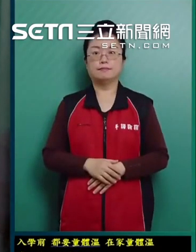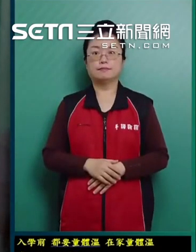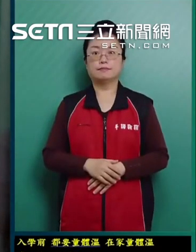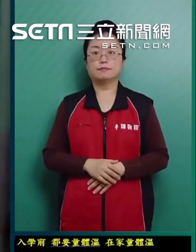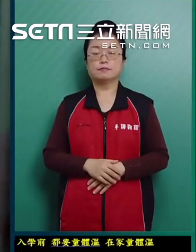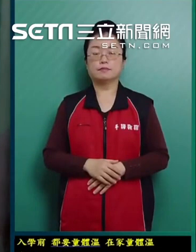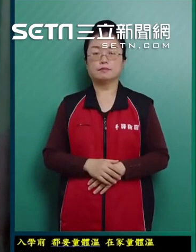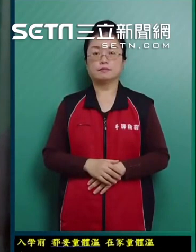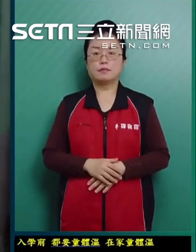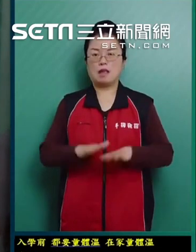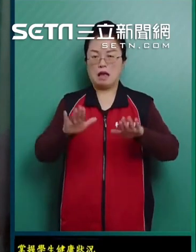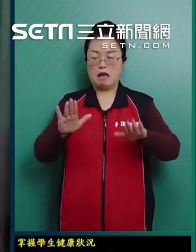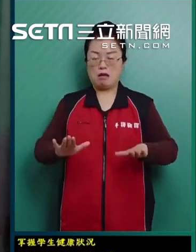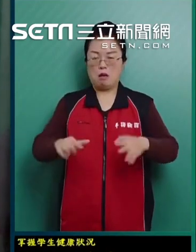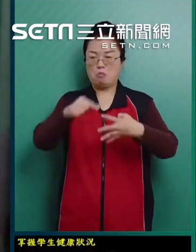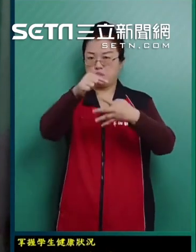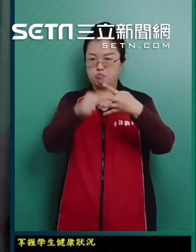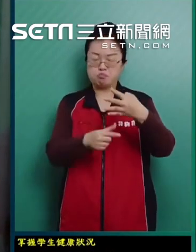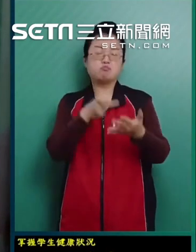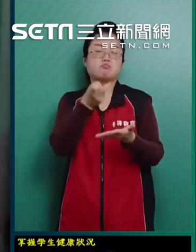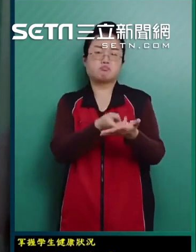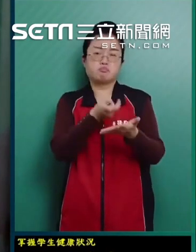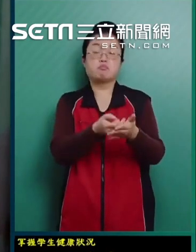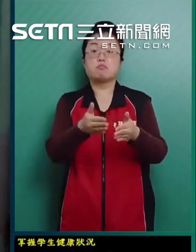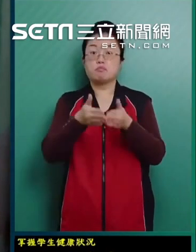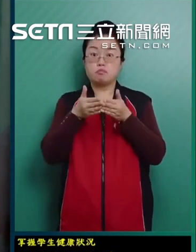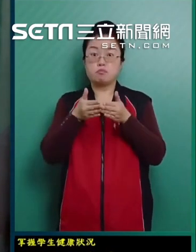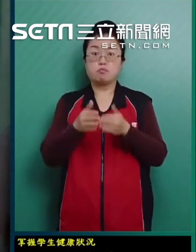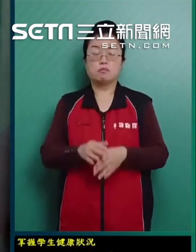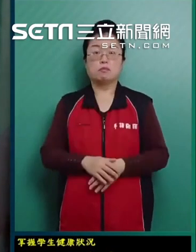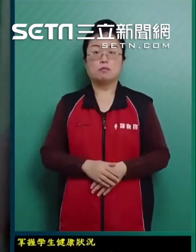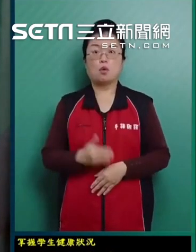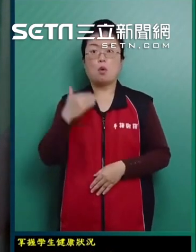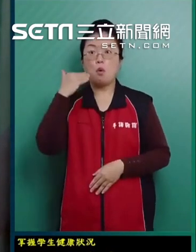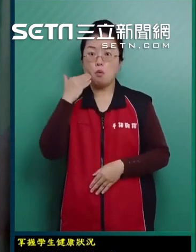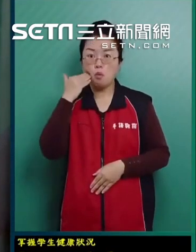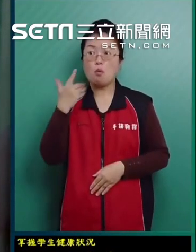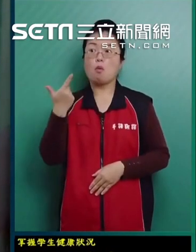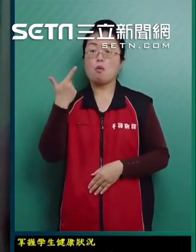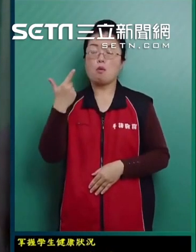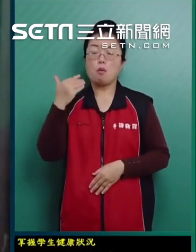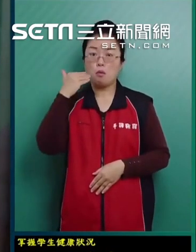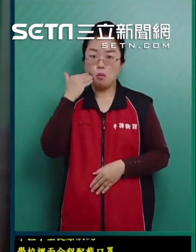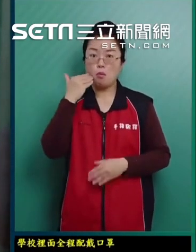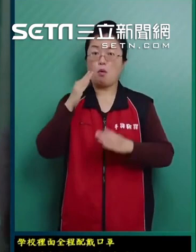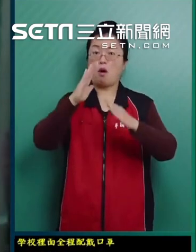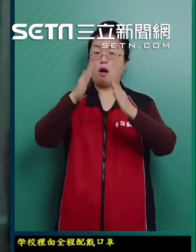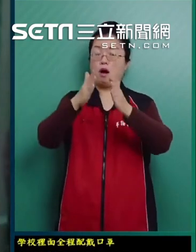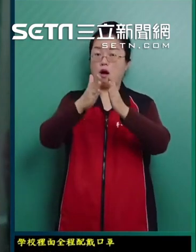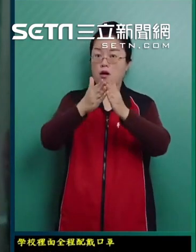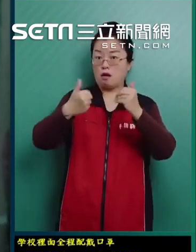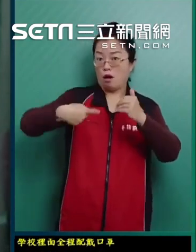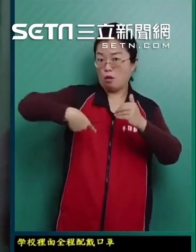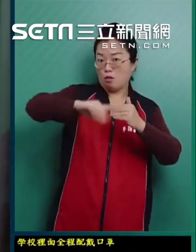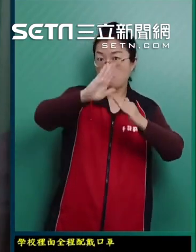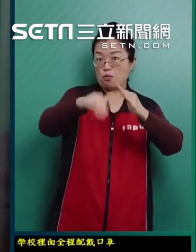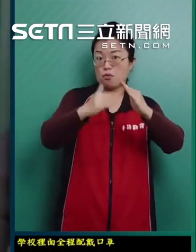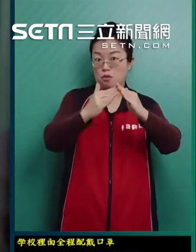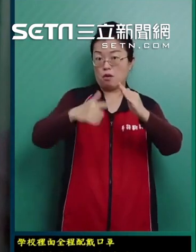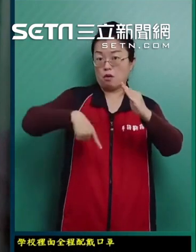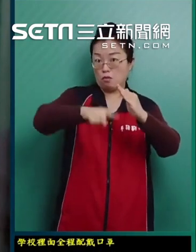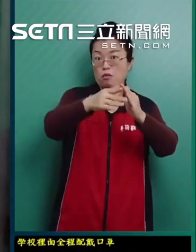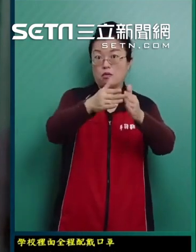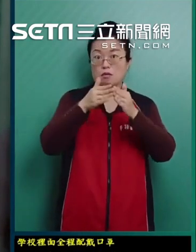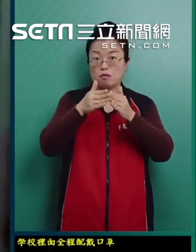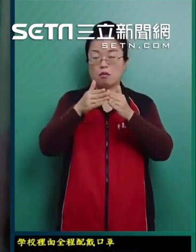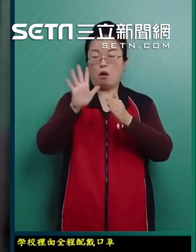得不采取比较严格的管制，所以如果有洽到学校洽公，我想我们都会设置专区，请家长能够配